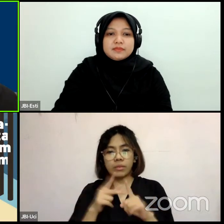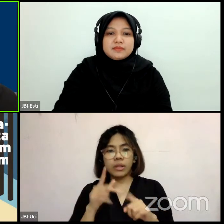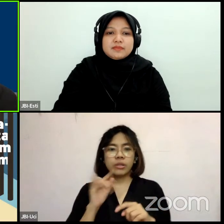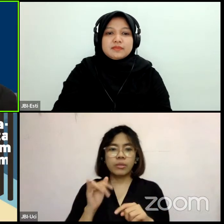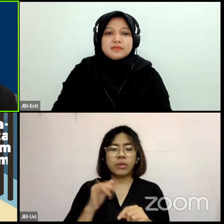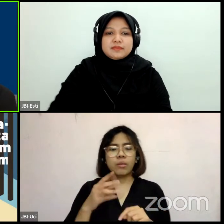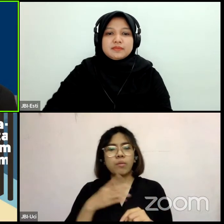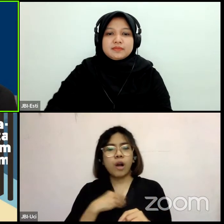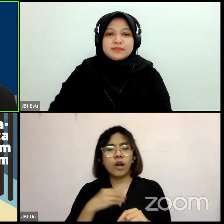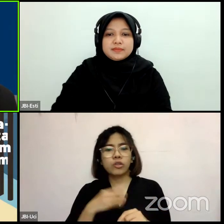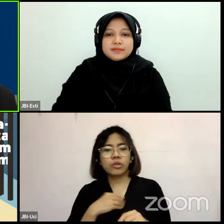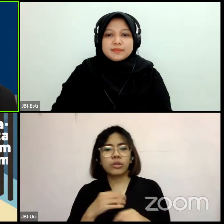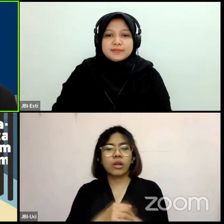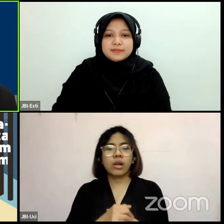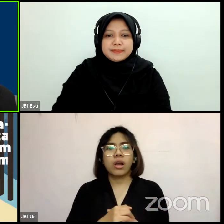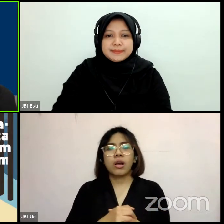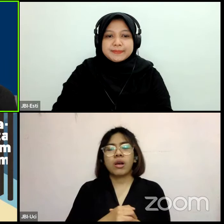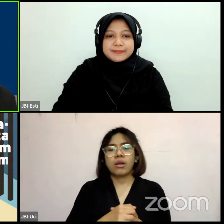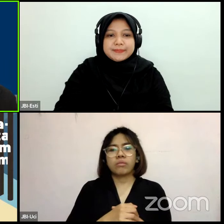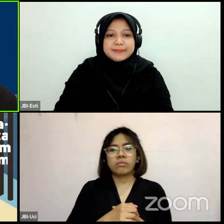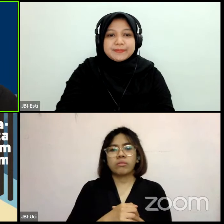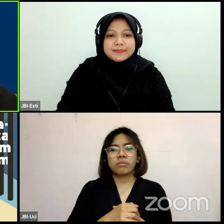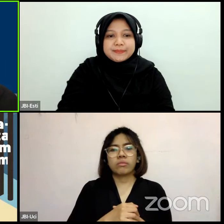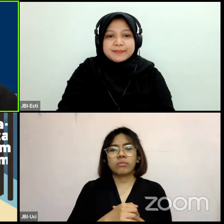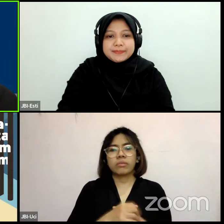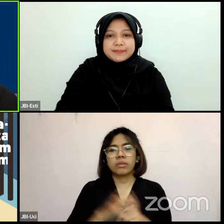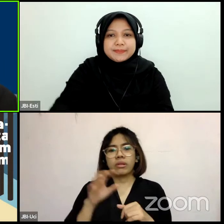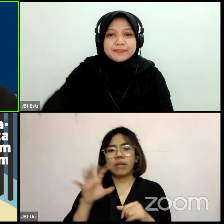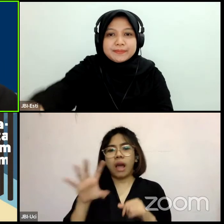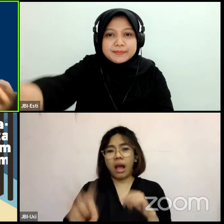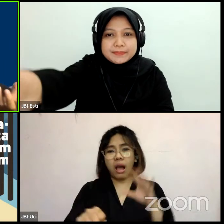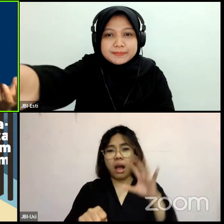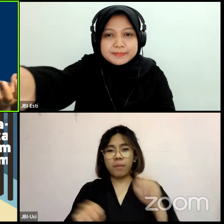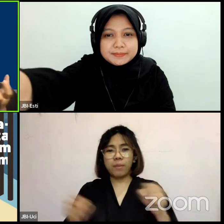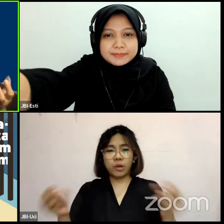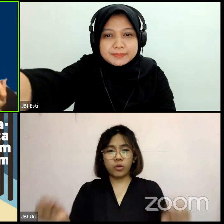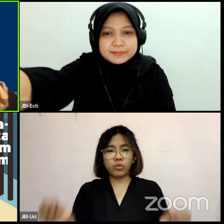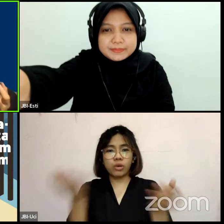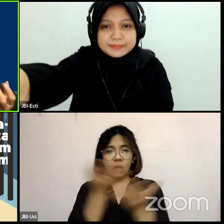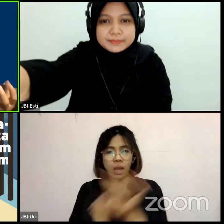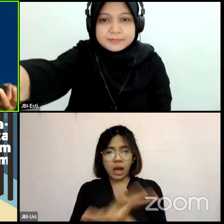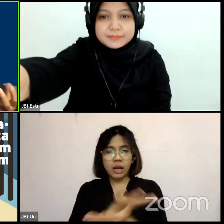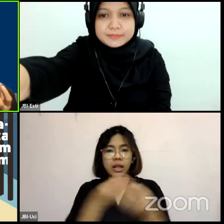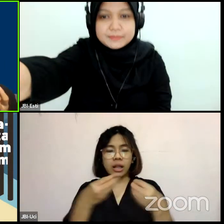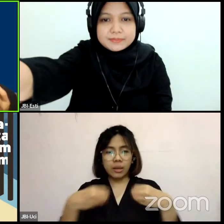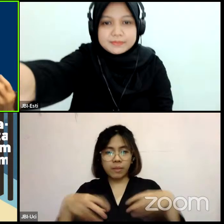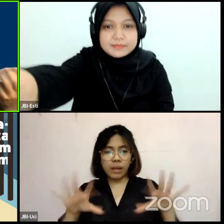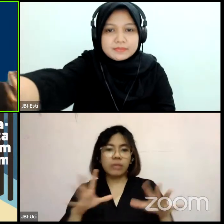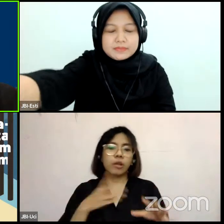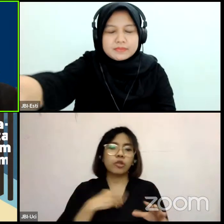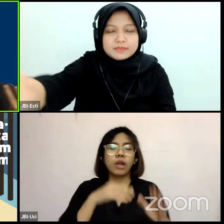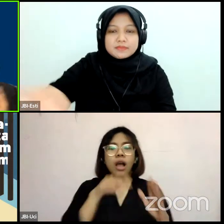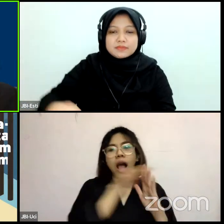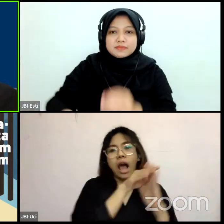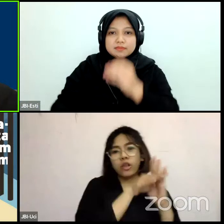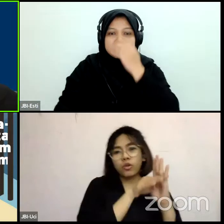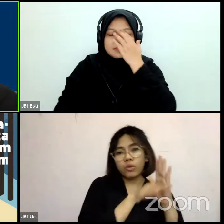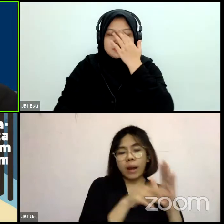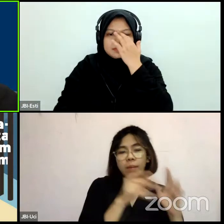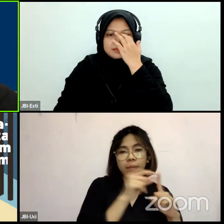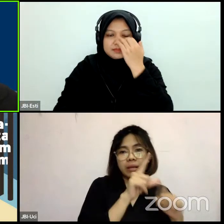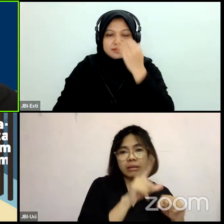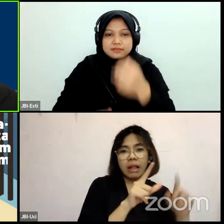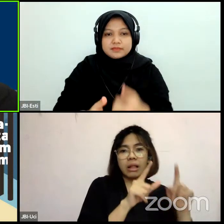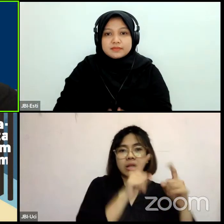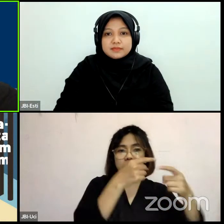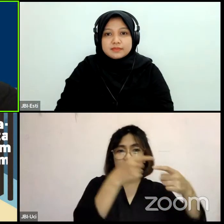jadi ada berlebih dalam Hai di dalam proses perancangan peraturan seringkali terjadi negosiasi antara satu pasal 1 dan pasal yang lain